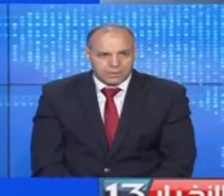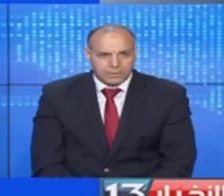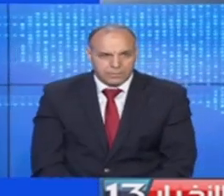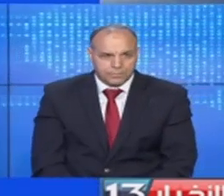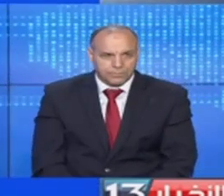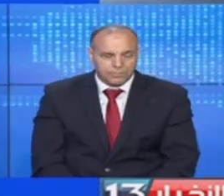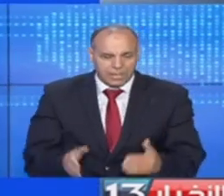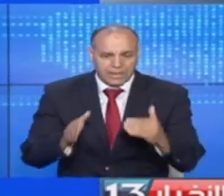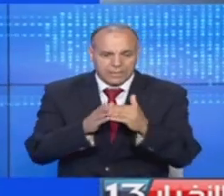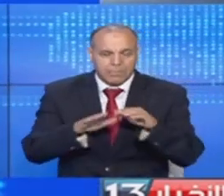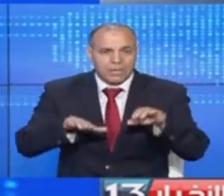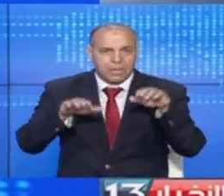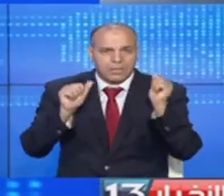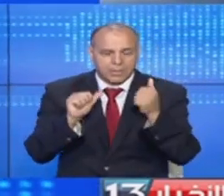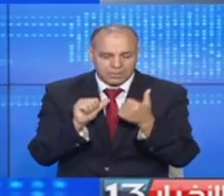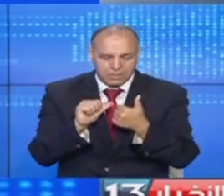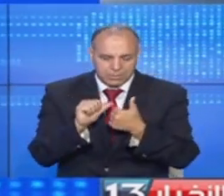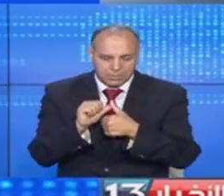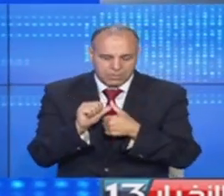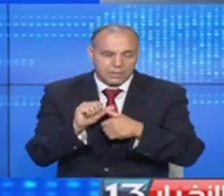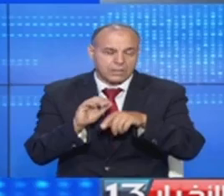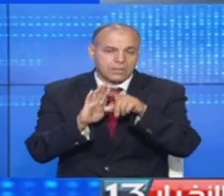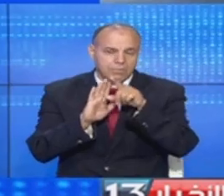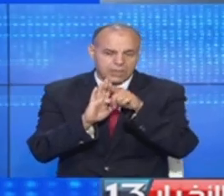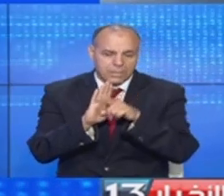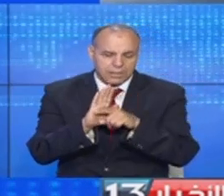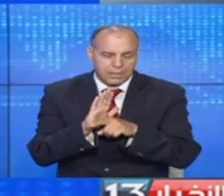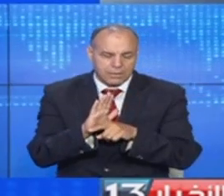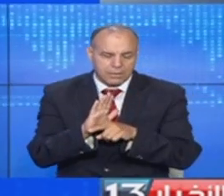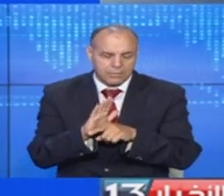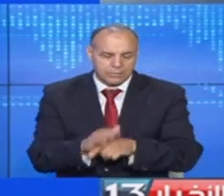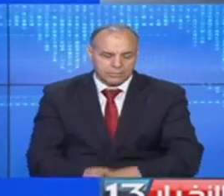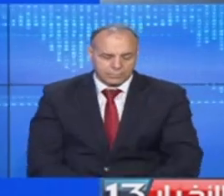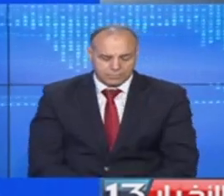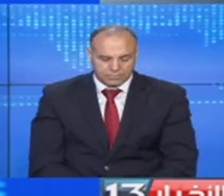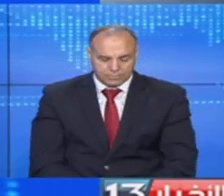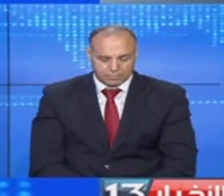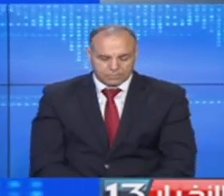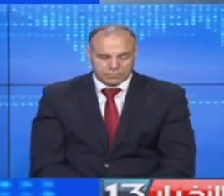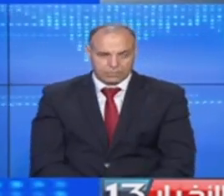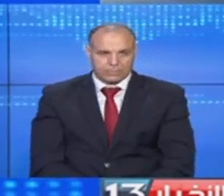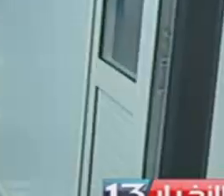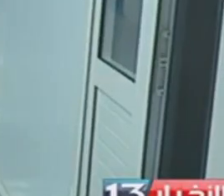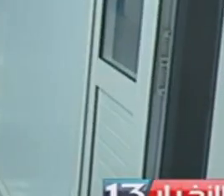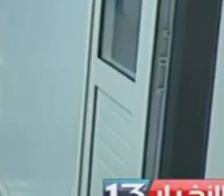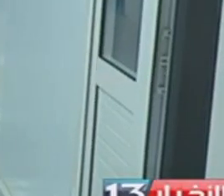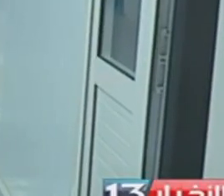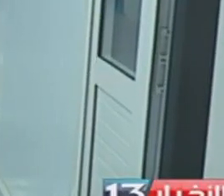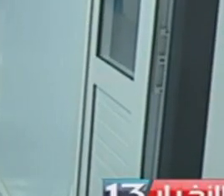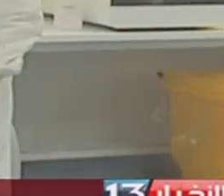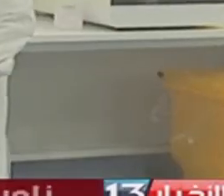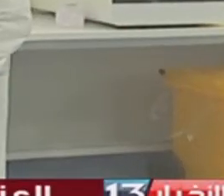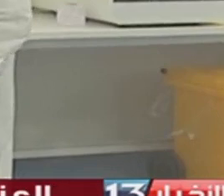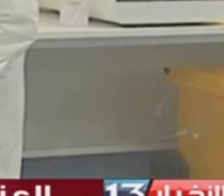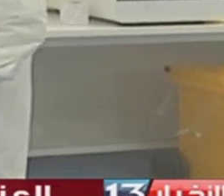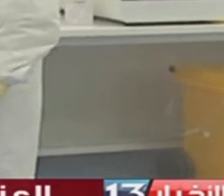ختام هذا الموعد الاخباري المشاهدين اليكم تذكيرا بابرز ما ورد في النشره من عناوين ارتفاع